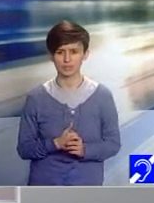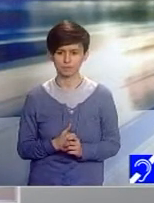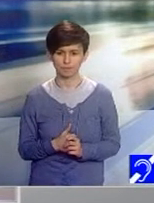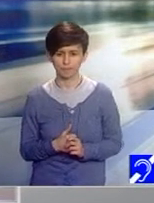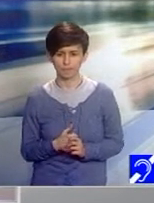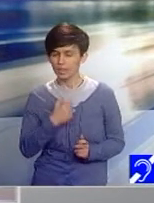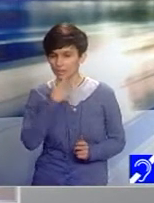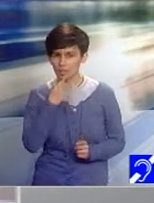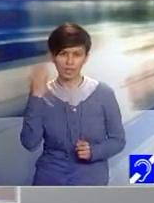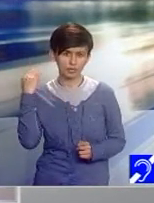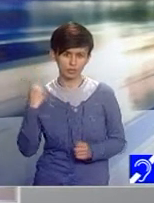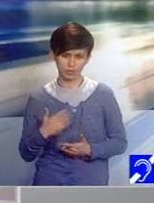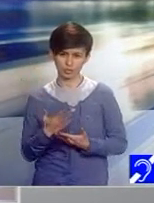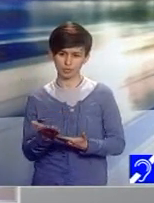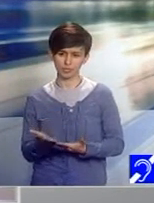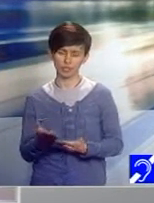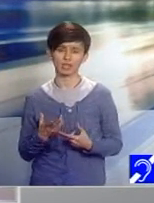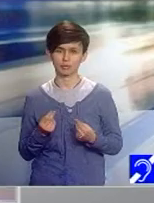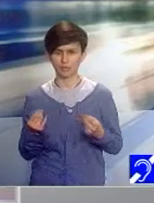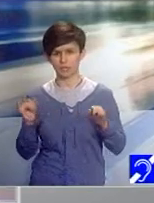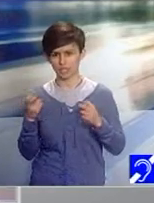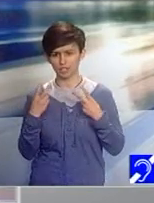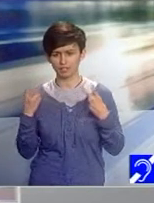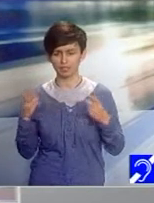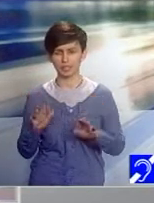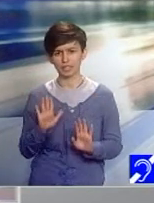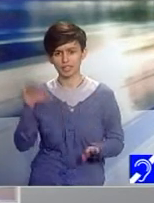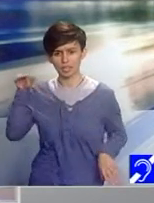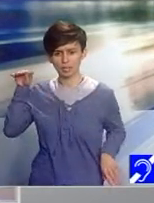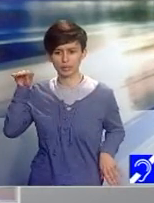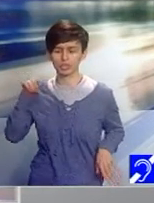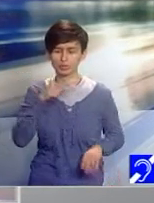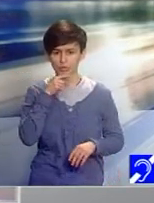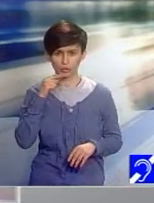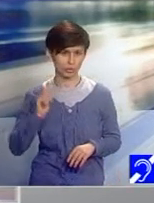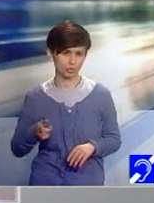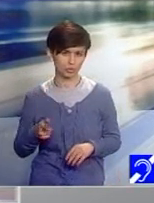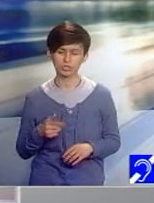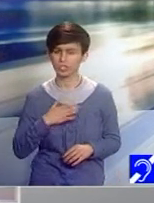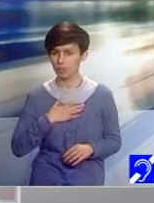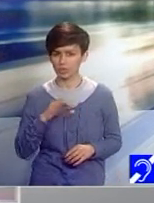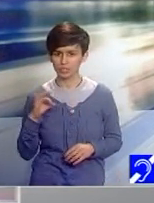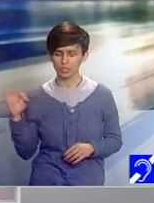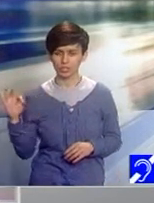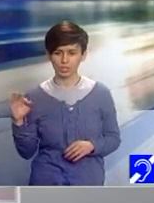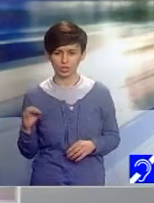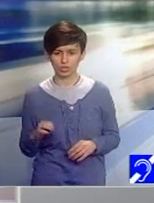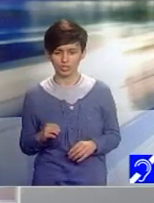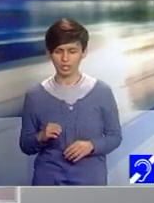că și anul trecut am dedicat o serie de evenimente baletului rus, având norocul că